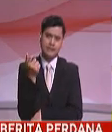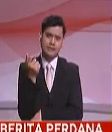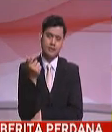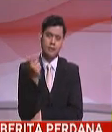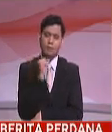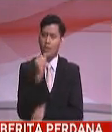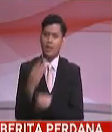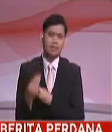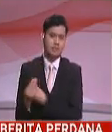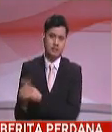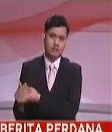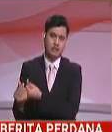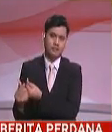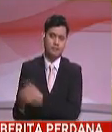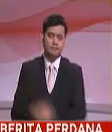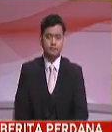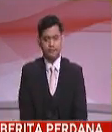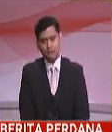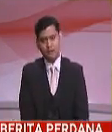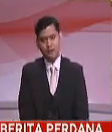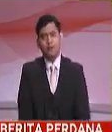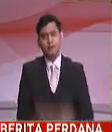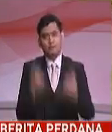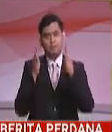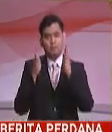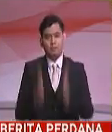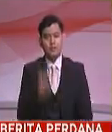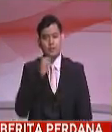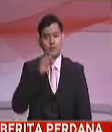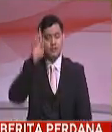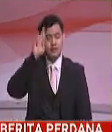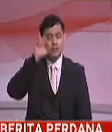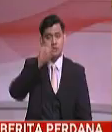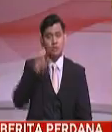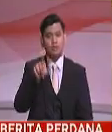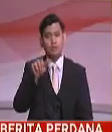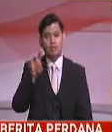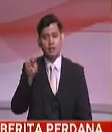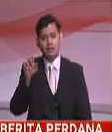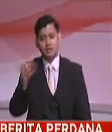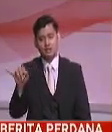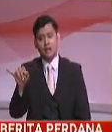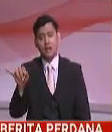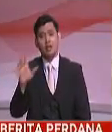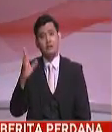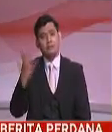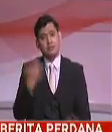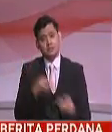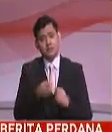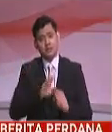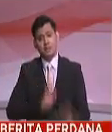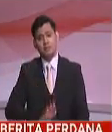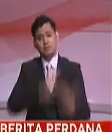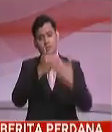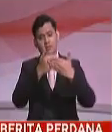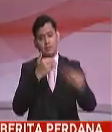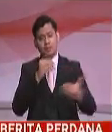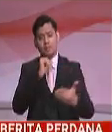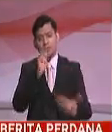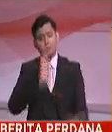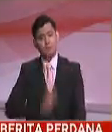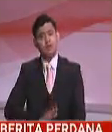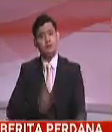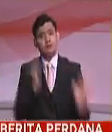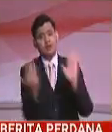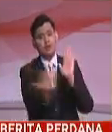tak lancar. Sementara itu, bagi pemain senior Juliani Mohamad Din, kekangan dihadapi pasukan sebelum ini bukan penghalang untuk dia